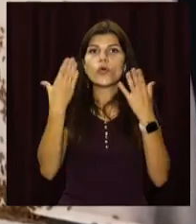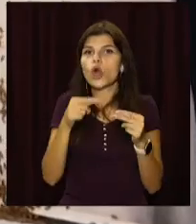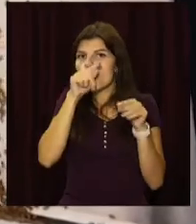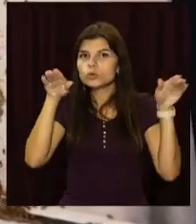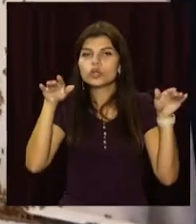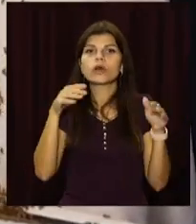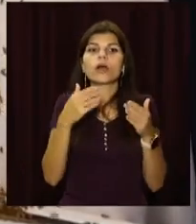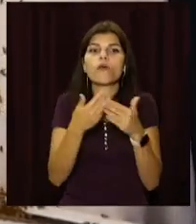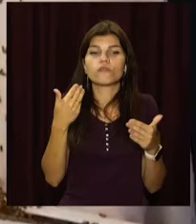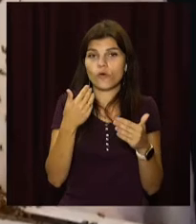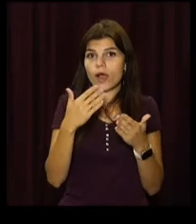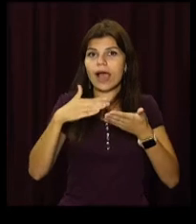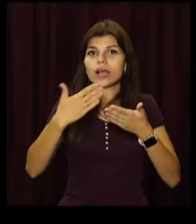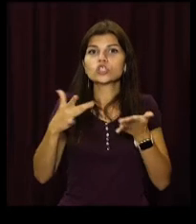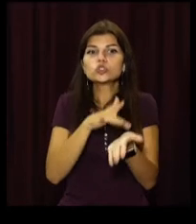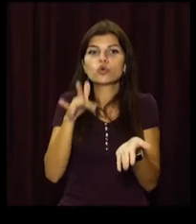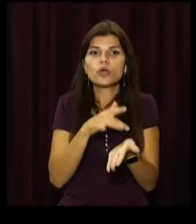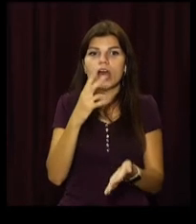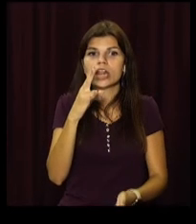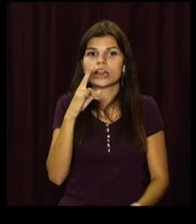від журналу National Geographic.